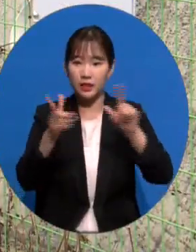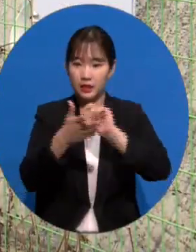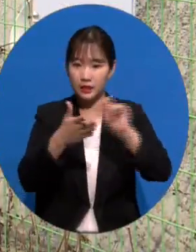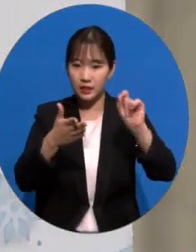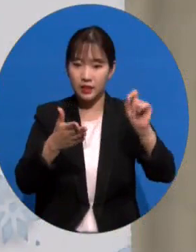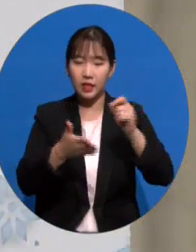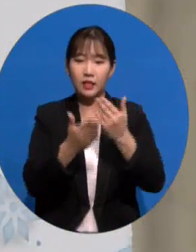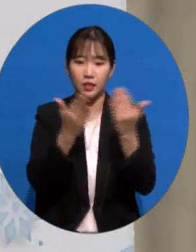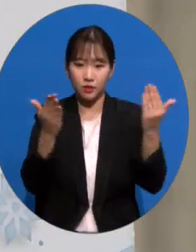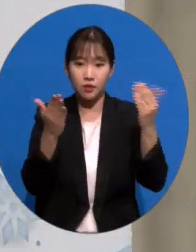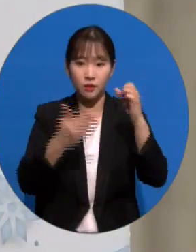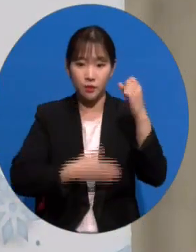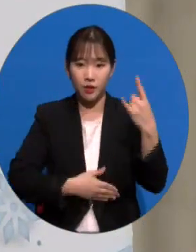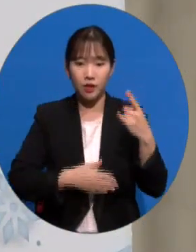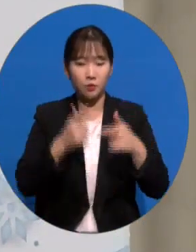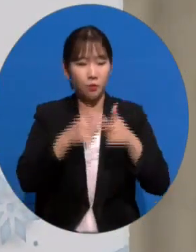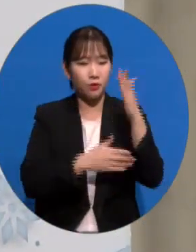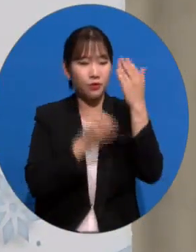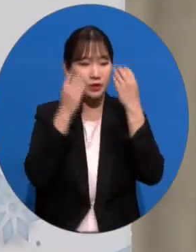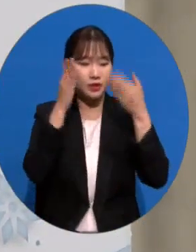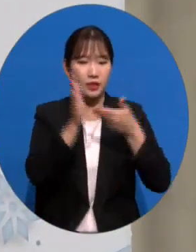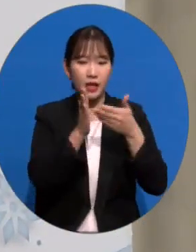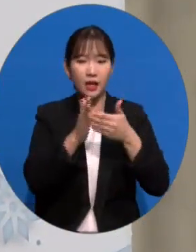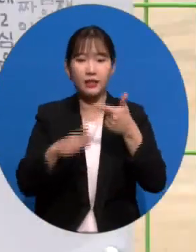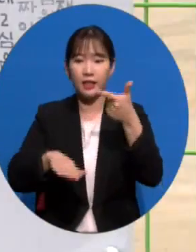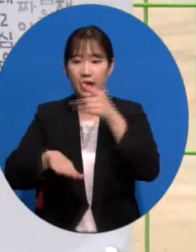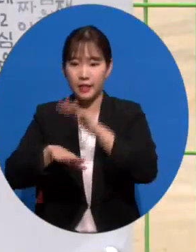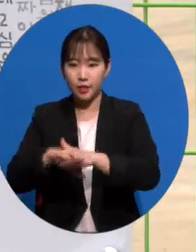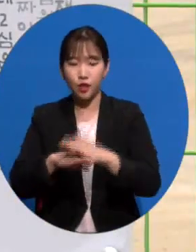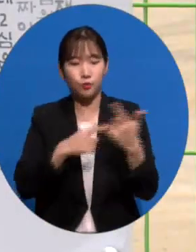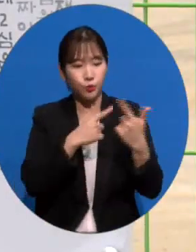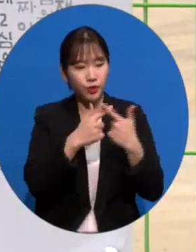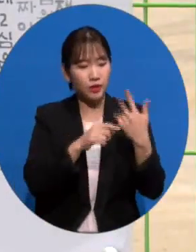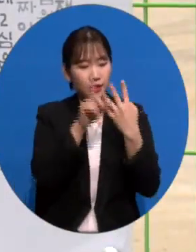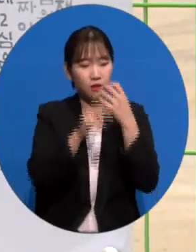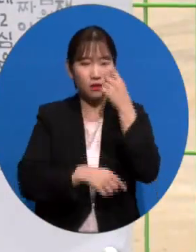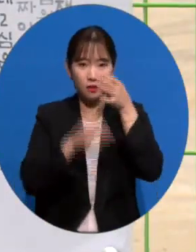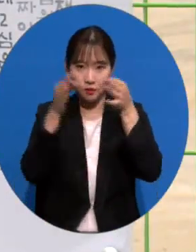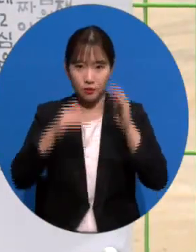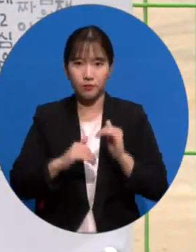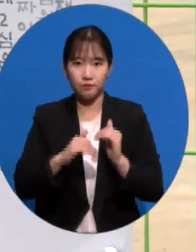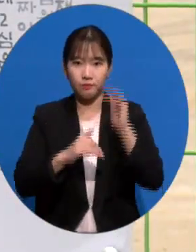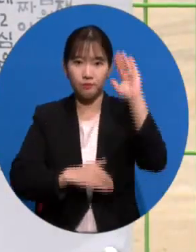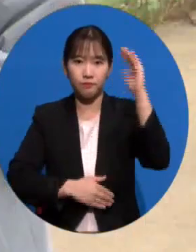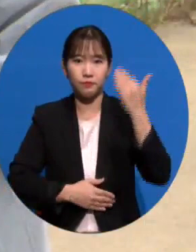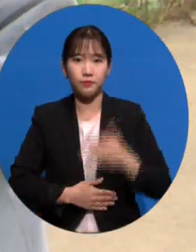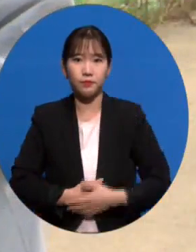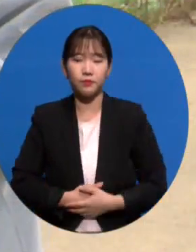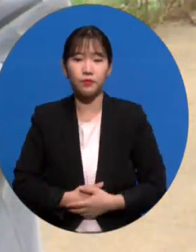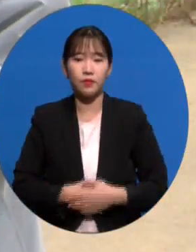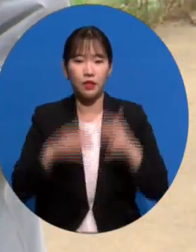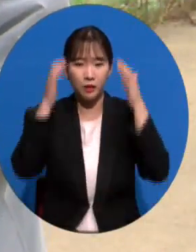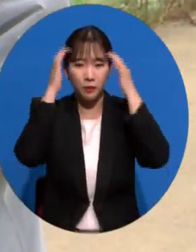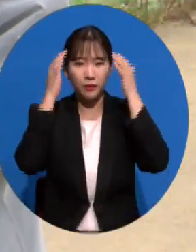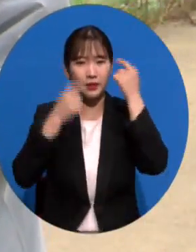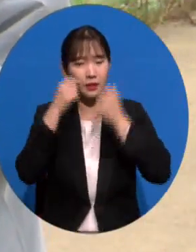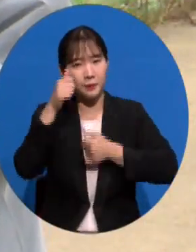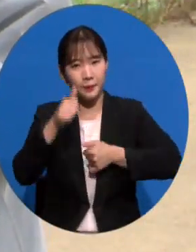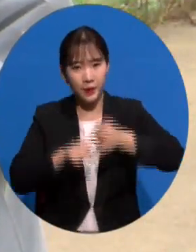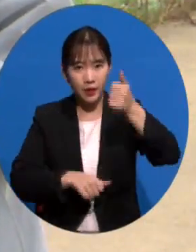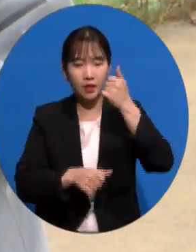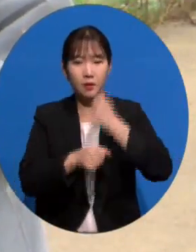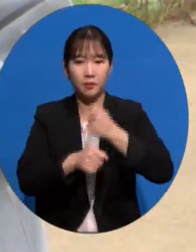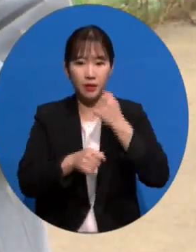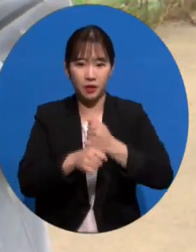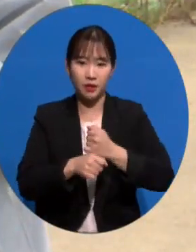전시회는 목포 신항뿐만 아니라 대전과 부산 등에서도 4월 한 달 동안 진행됩니다. 고난과 상처를 딛고